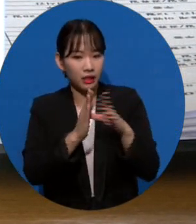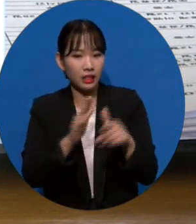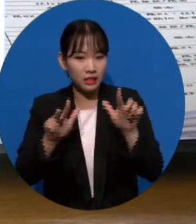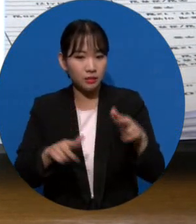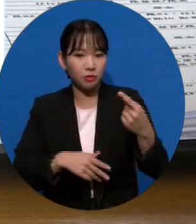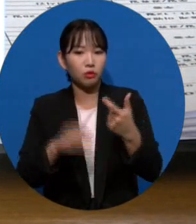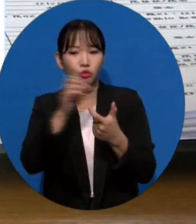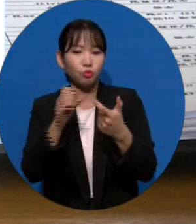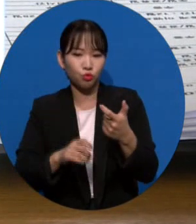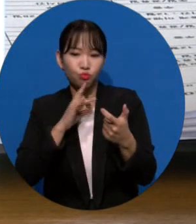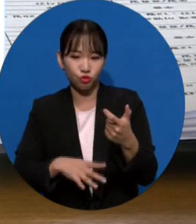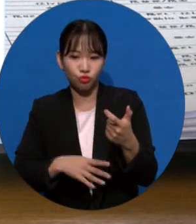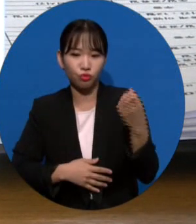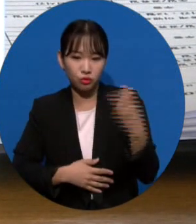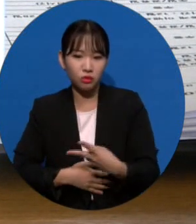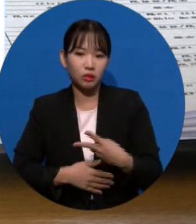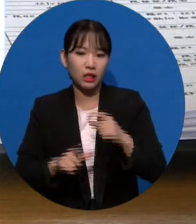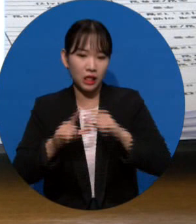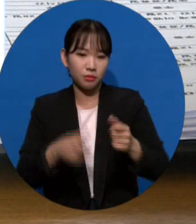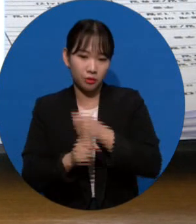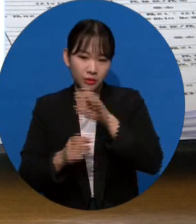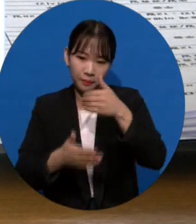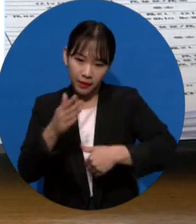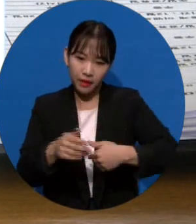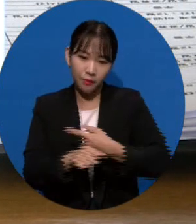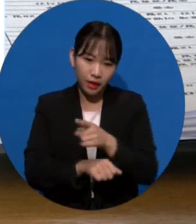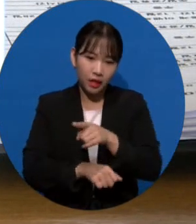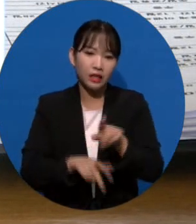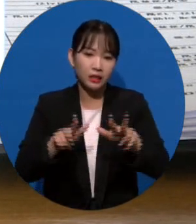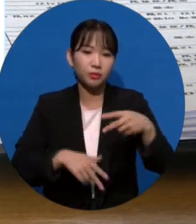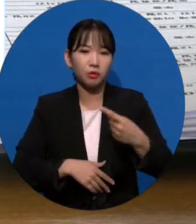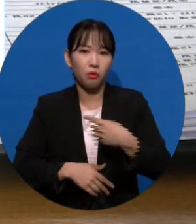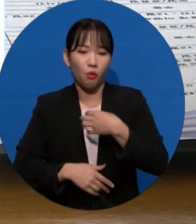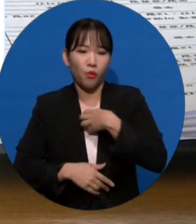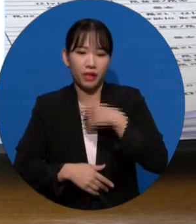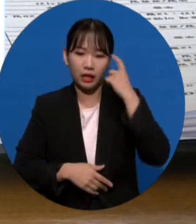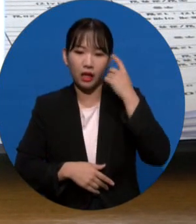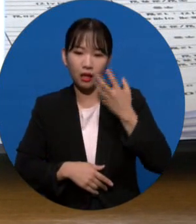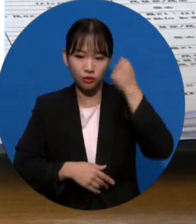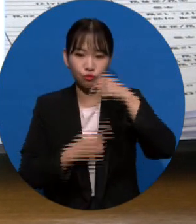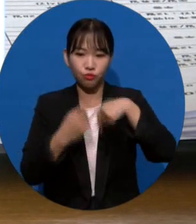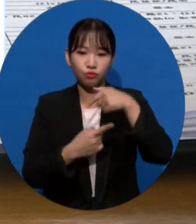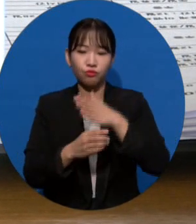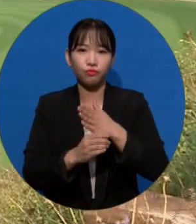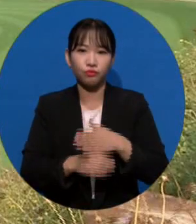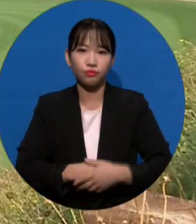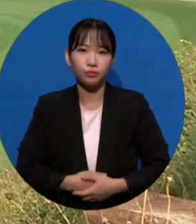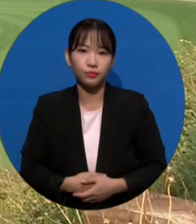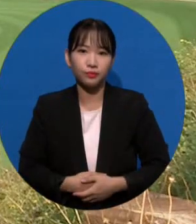60% 수준 밖에 안 되고 복지 앉혀야 나온 입장으로 침으로 아직도 그 위기의식을 가지고 그리워하고